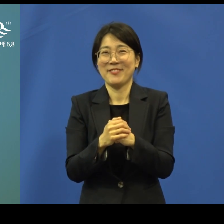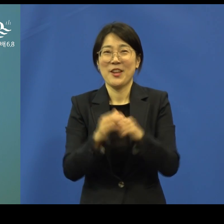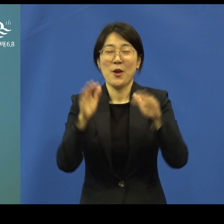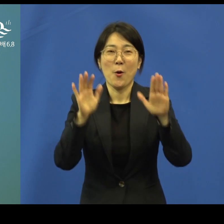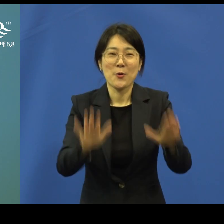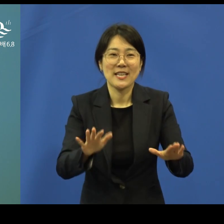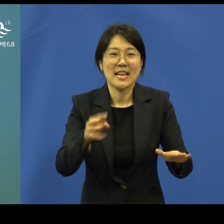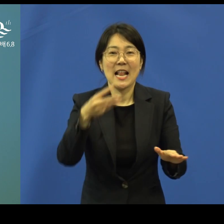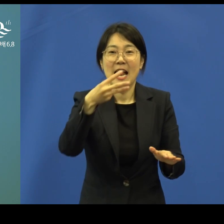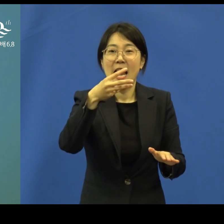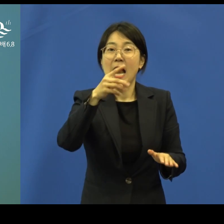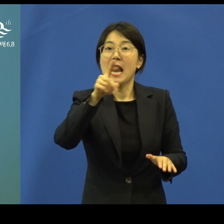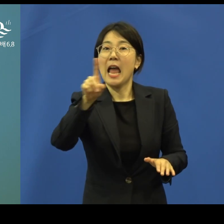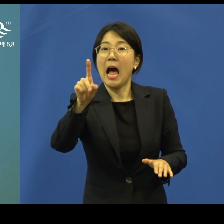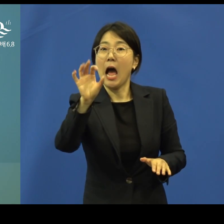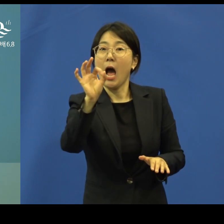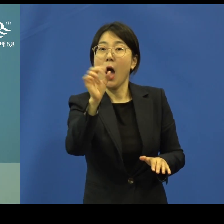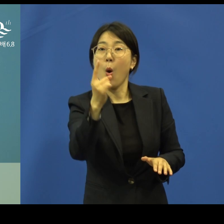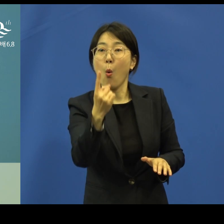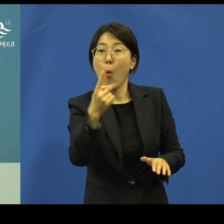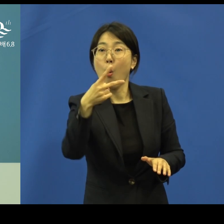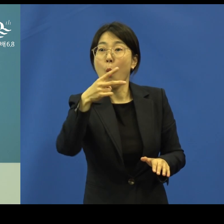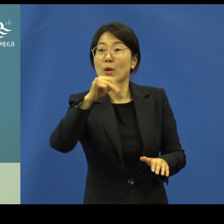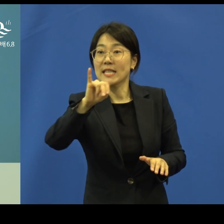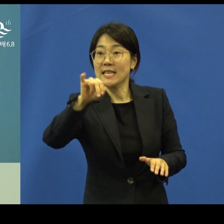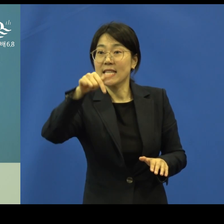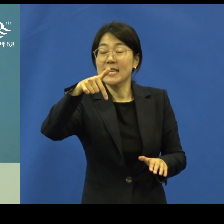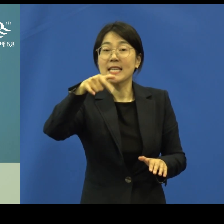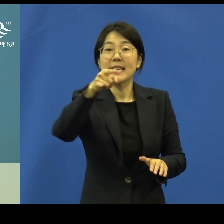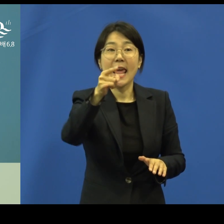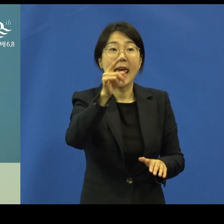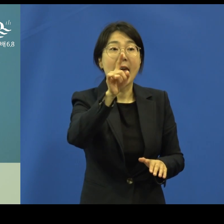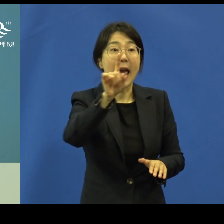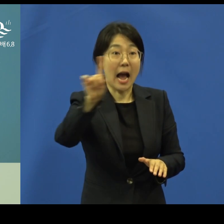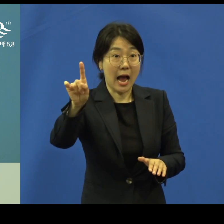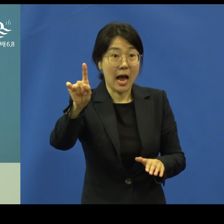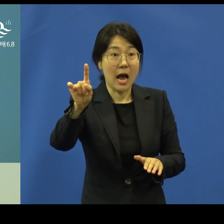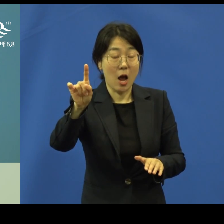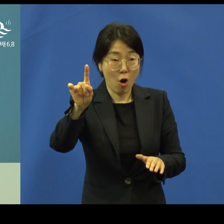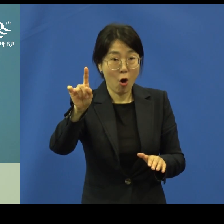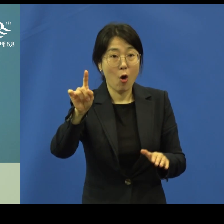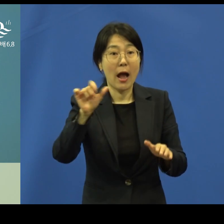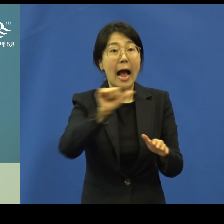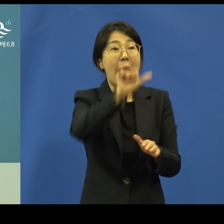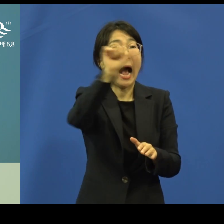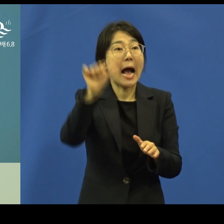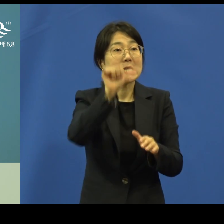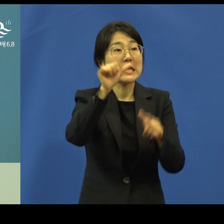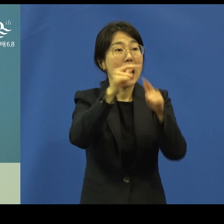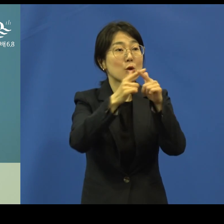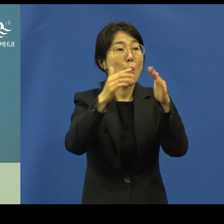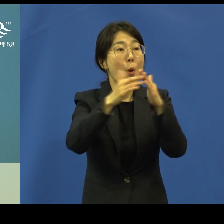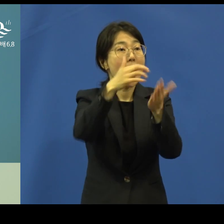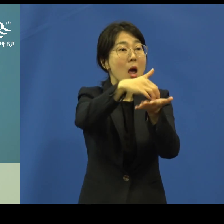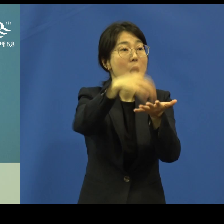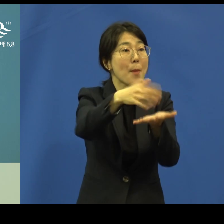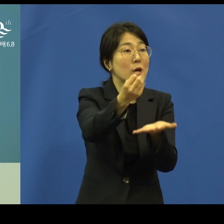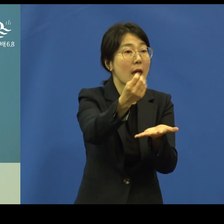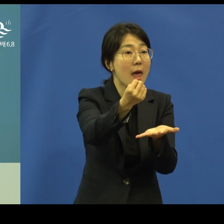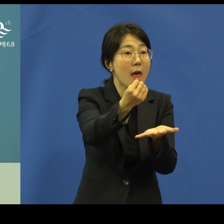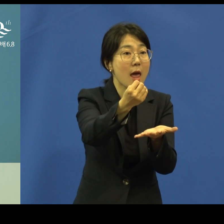자, 오늘은 라오디게아 교회에 대해서 아시아 7교회 중에 마지막 교회입니다. 라오디게아 교회 오늘과 다음 주